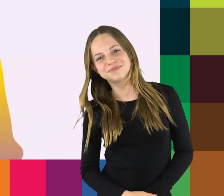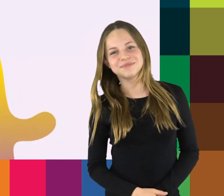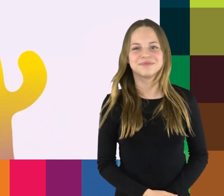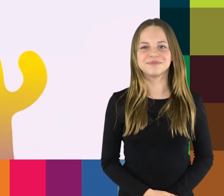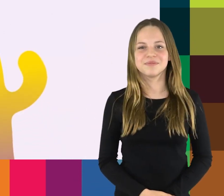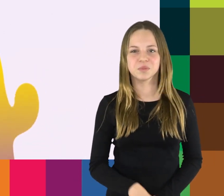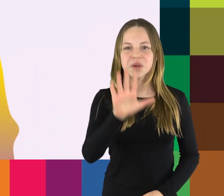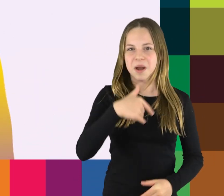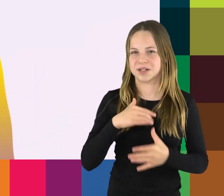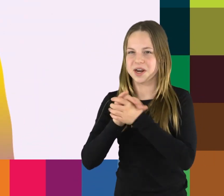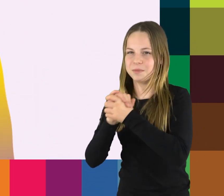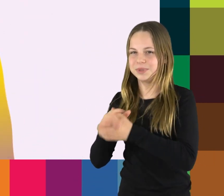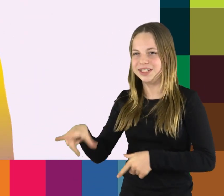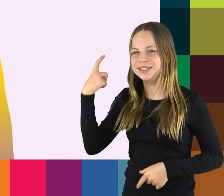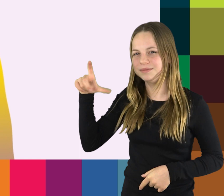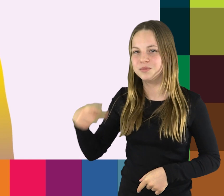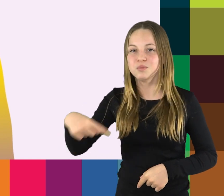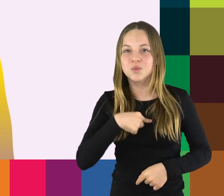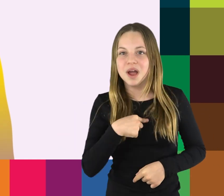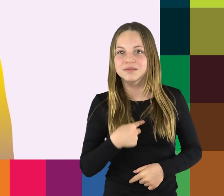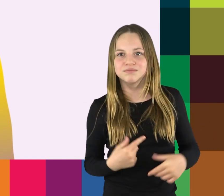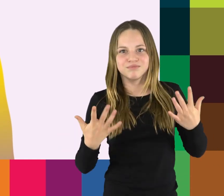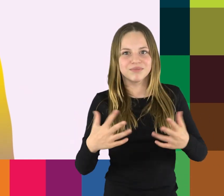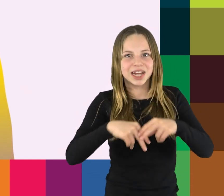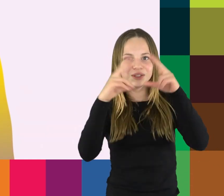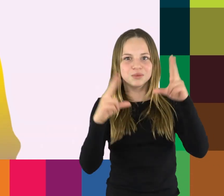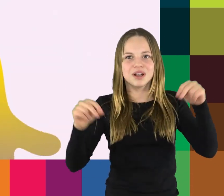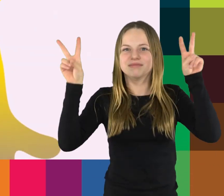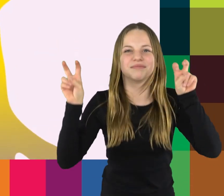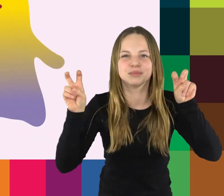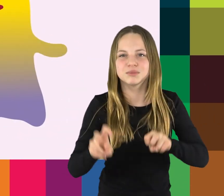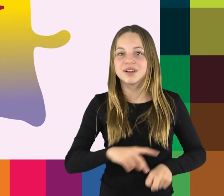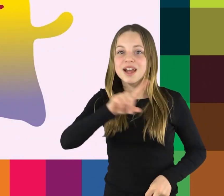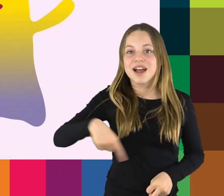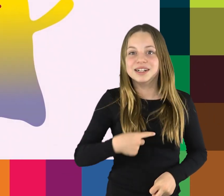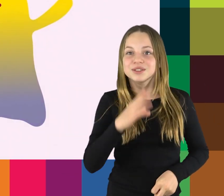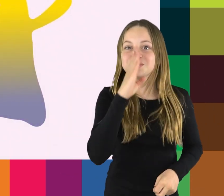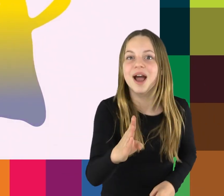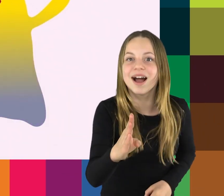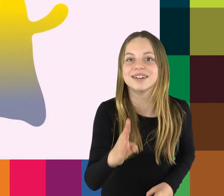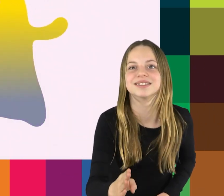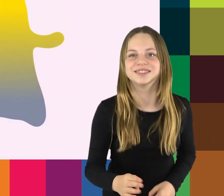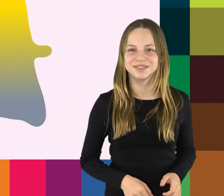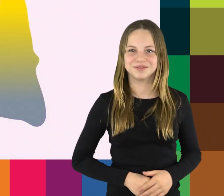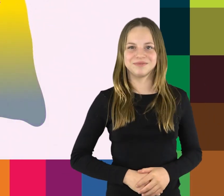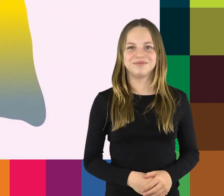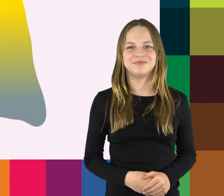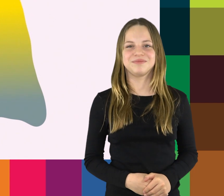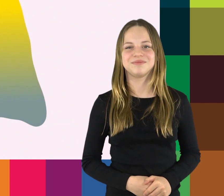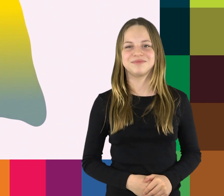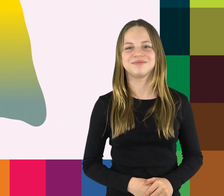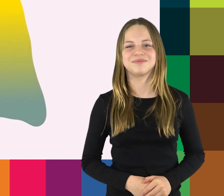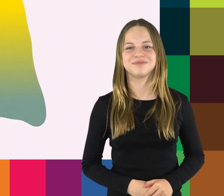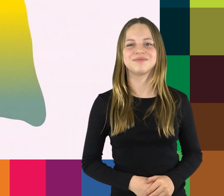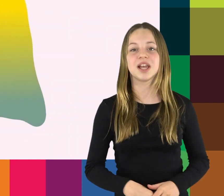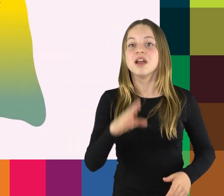Voici mon histoire et celle de Zuko et de notre ami Lipa. L'histoire s'appelle « On a tous des droits ». Les